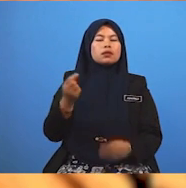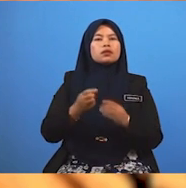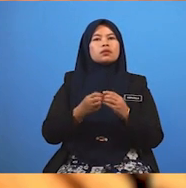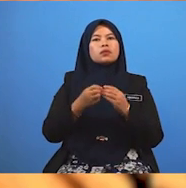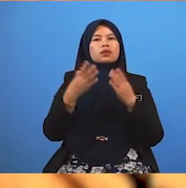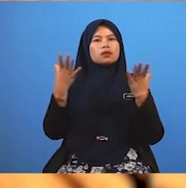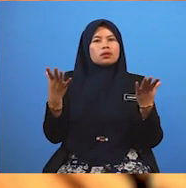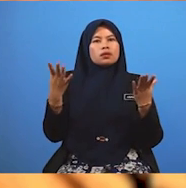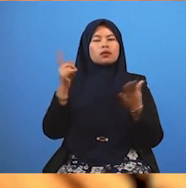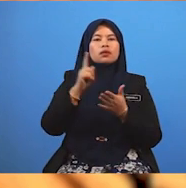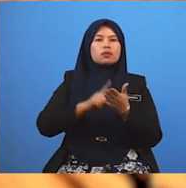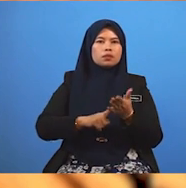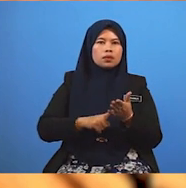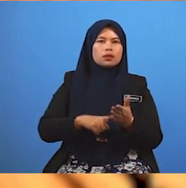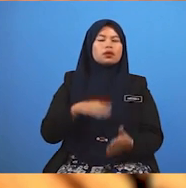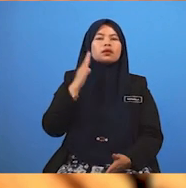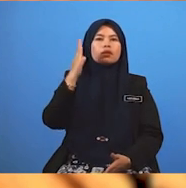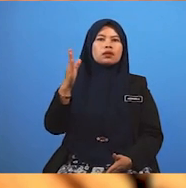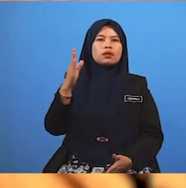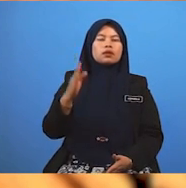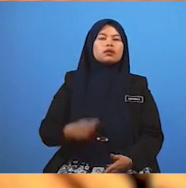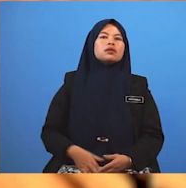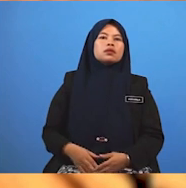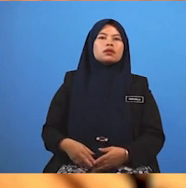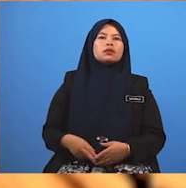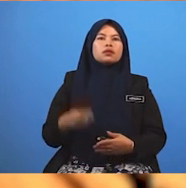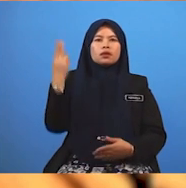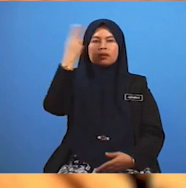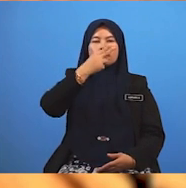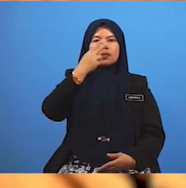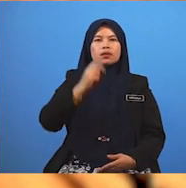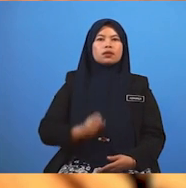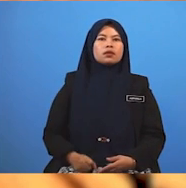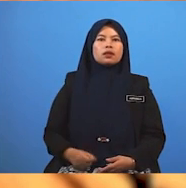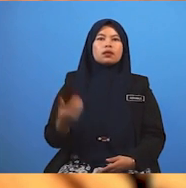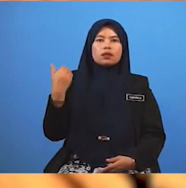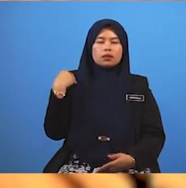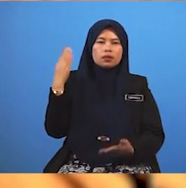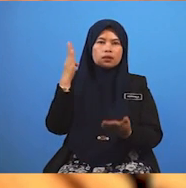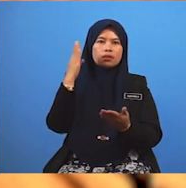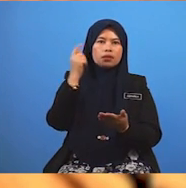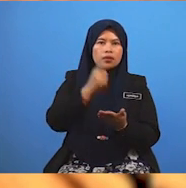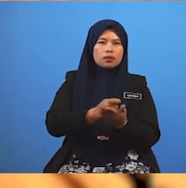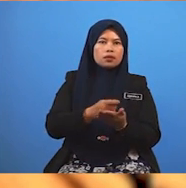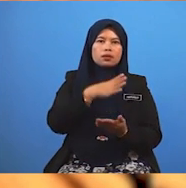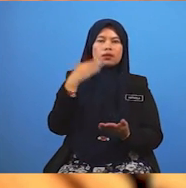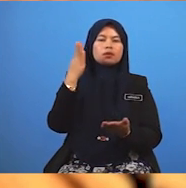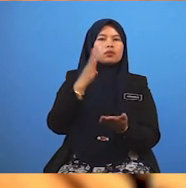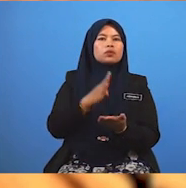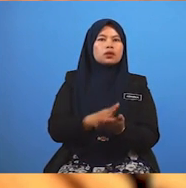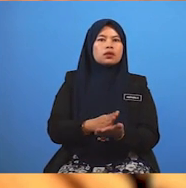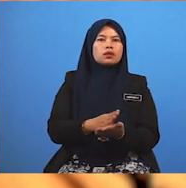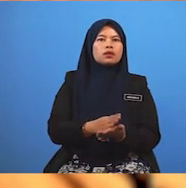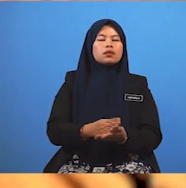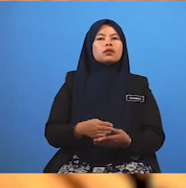dihadapi. Ia melalui petanda dan bukti yang didatangkan supaya